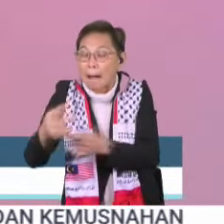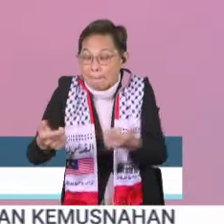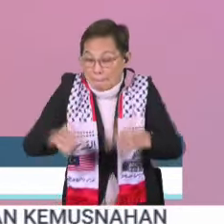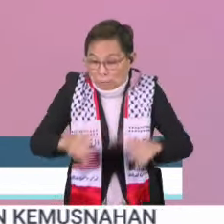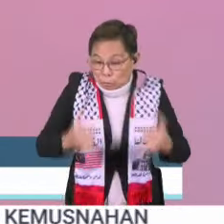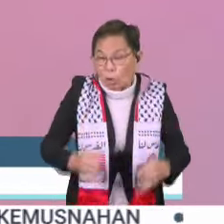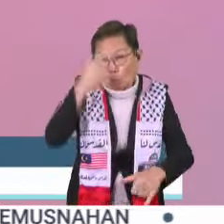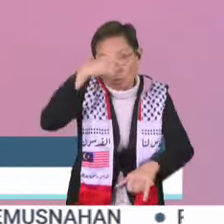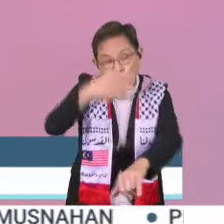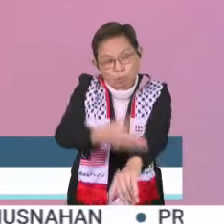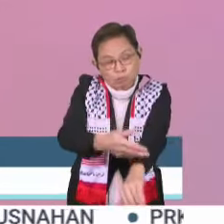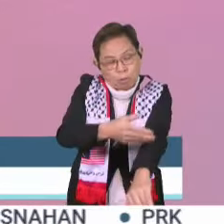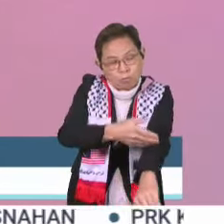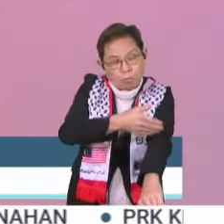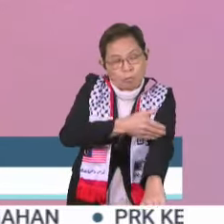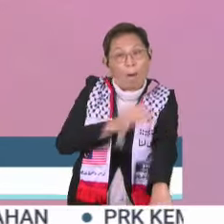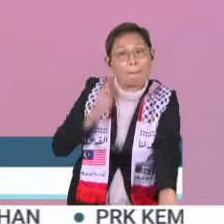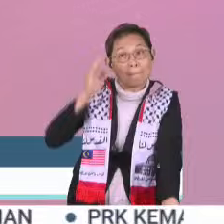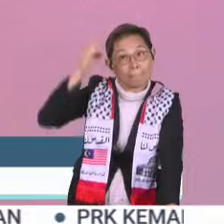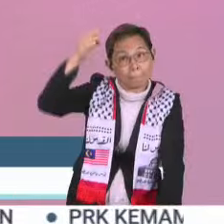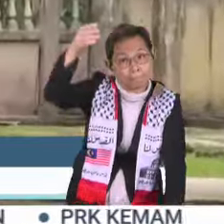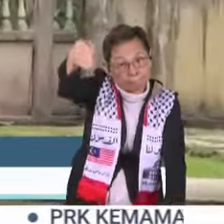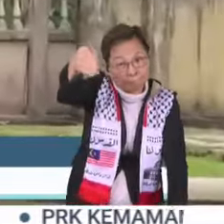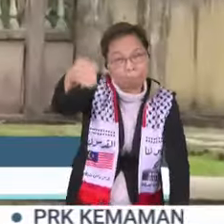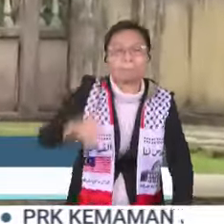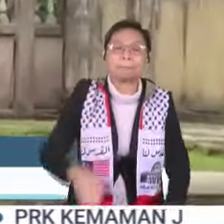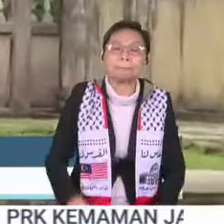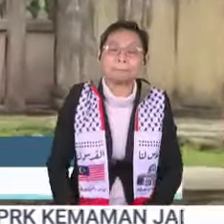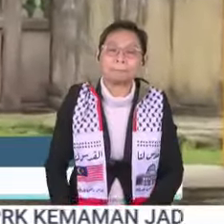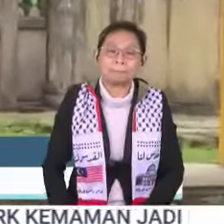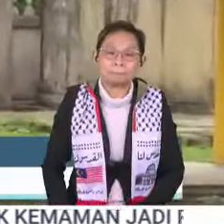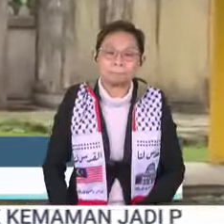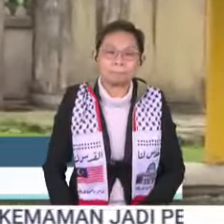untuk penambahbaikan pada masa akan datang.